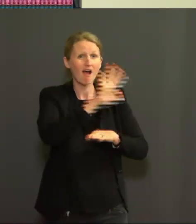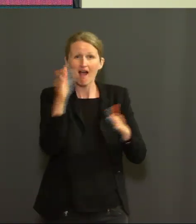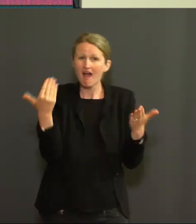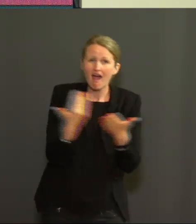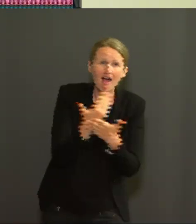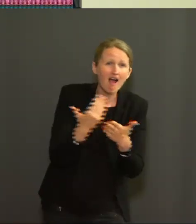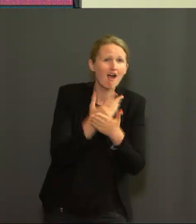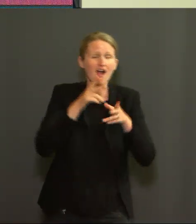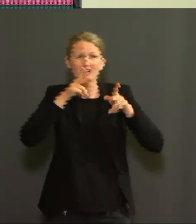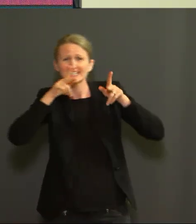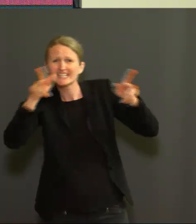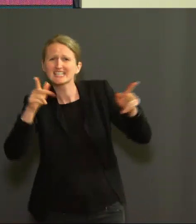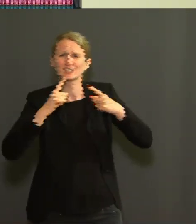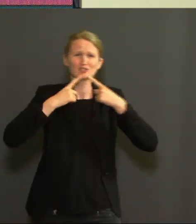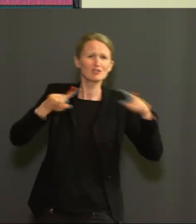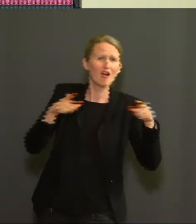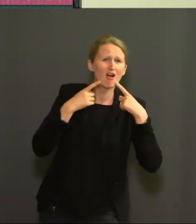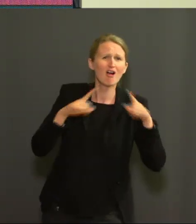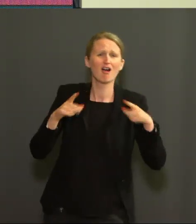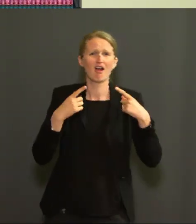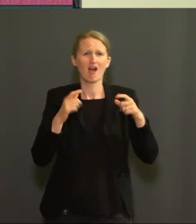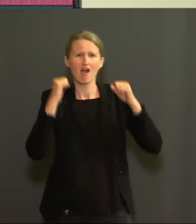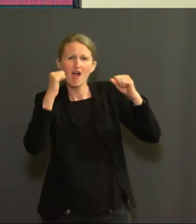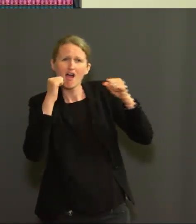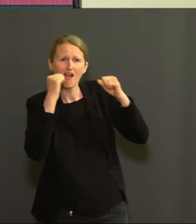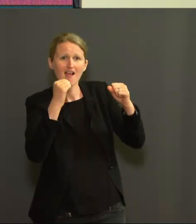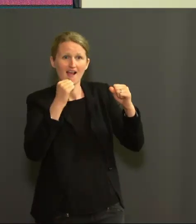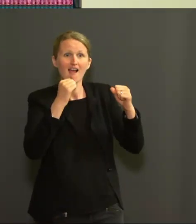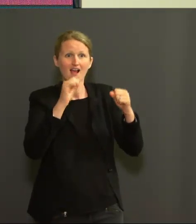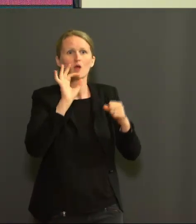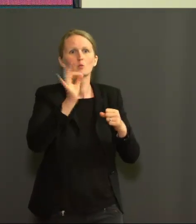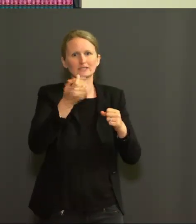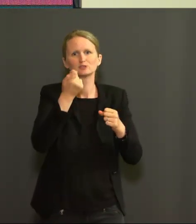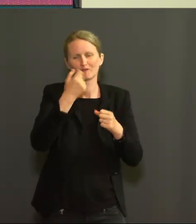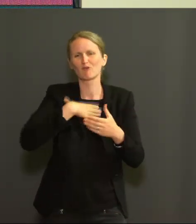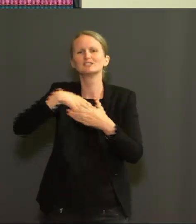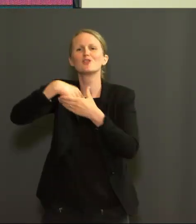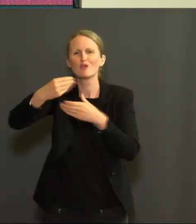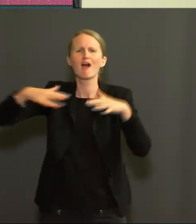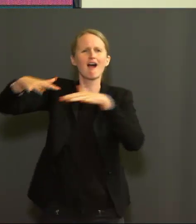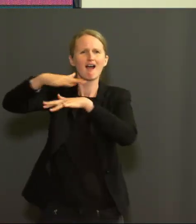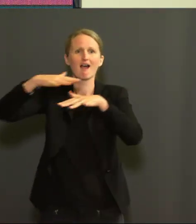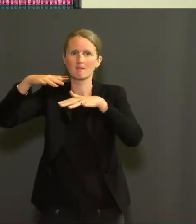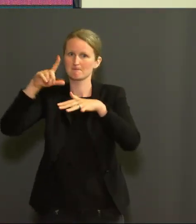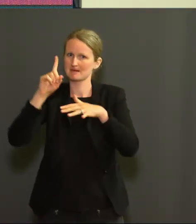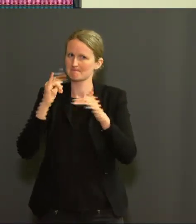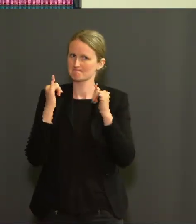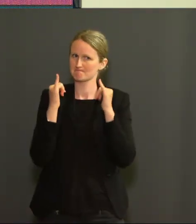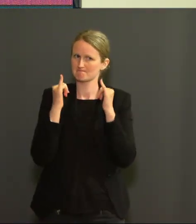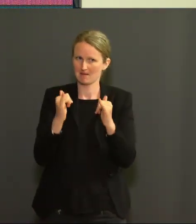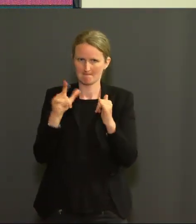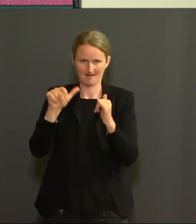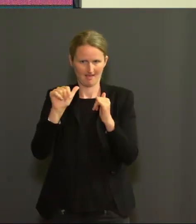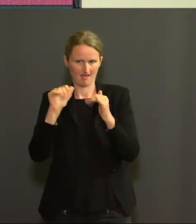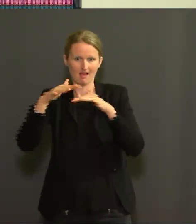est à l'extérieur, c'est vrai, dans la majorité des situations. Mais malgré tout, on est souvent, on l'a déjà vu, très proches l'un de l'autre,